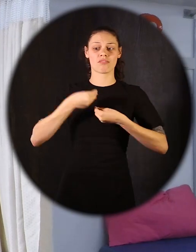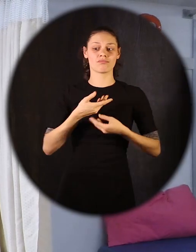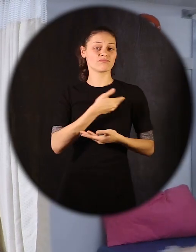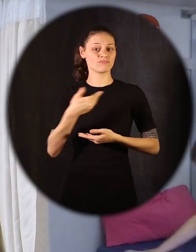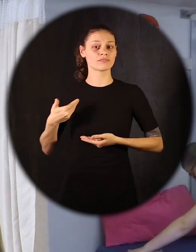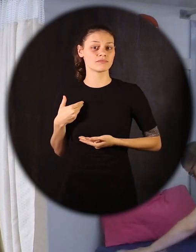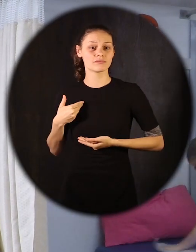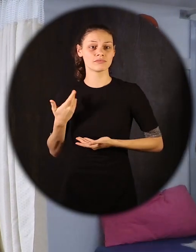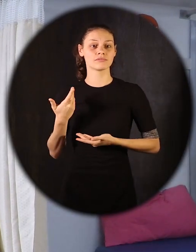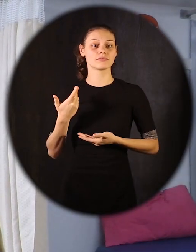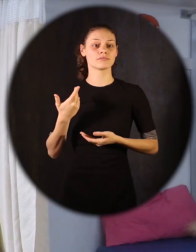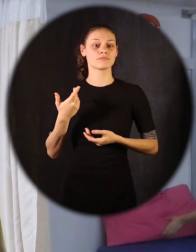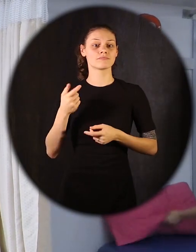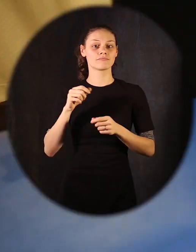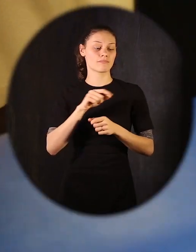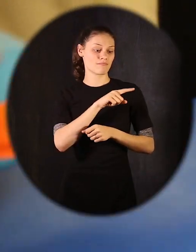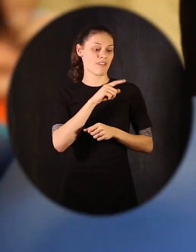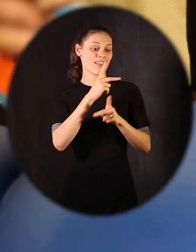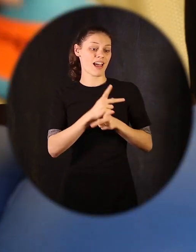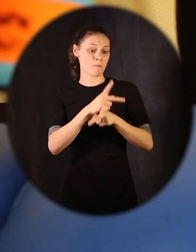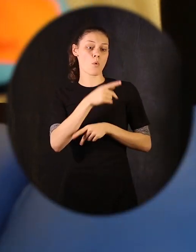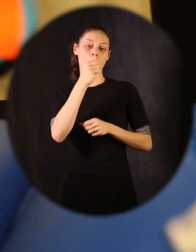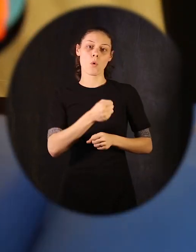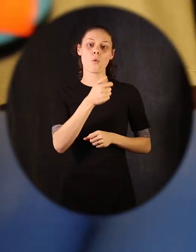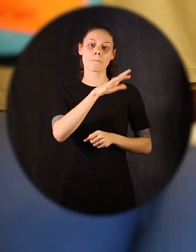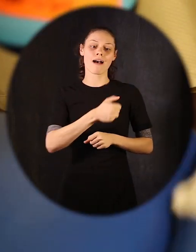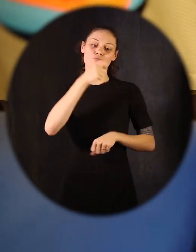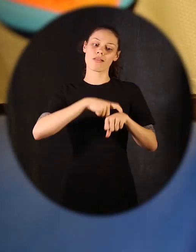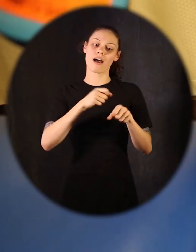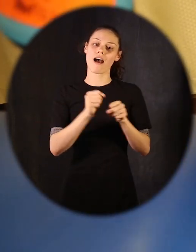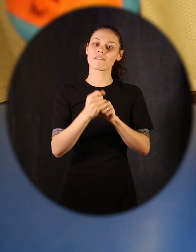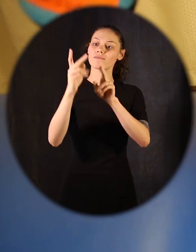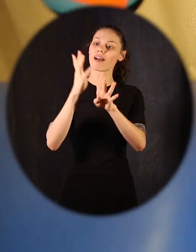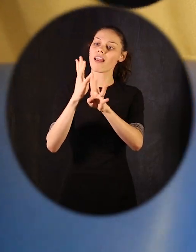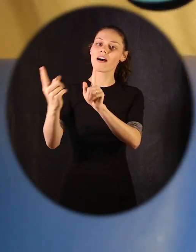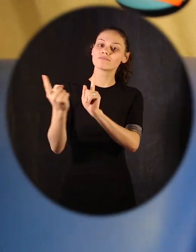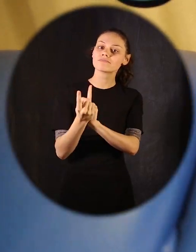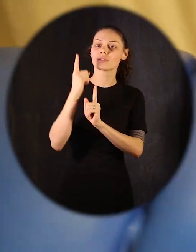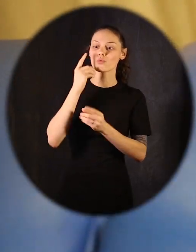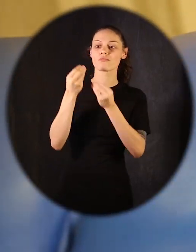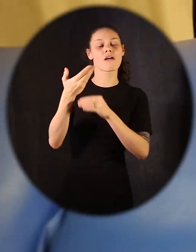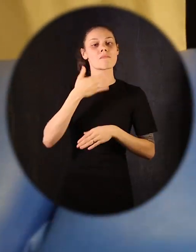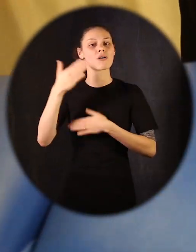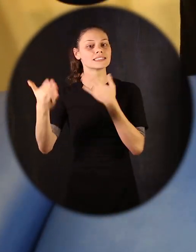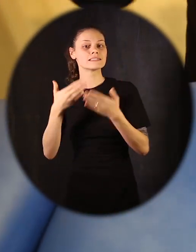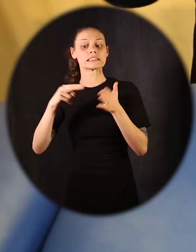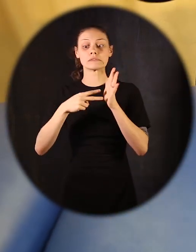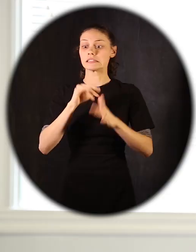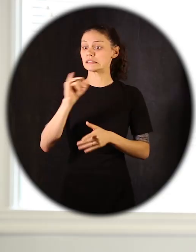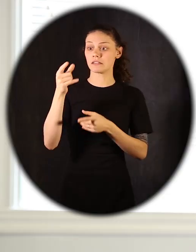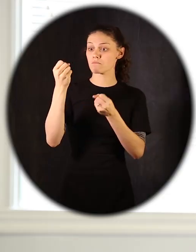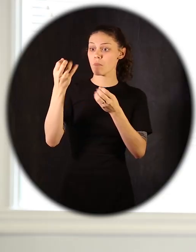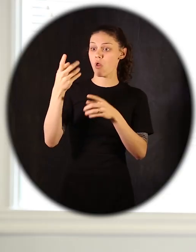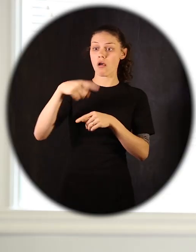opportunité à mes thérapeutes de passer plus de temps avec les patients pour pouvoir donner un meilleur service. Tandis que s'ils